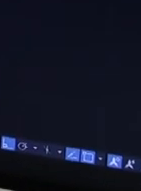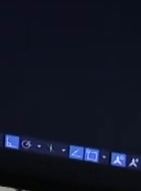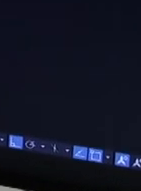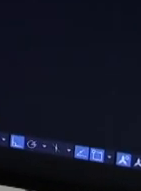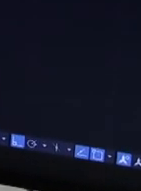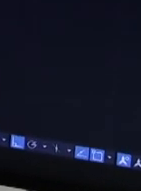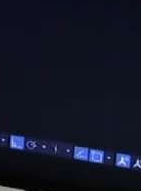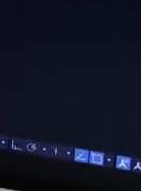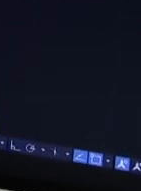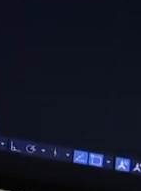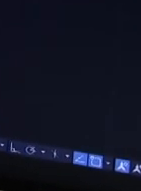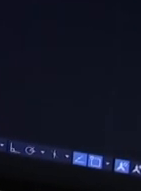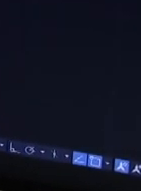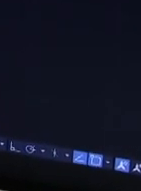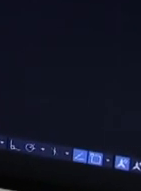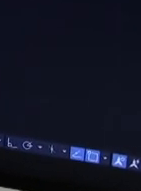hai hai